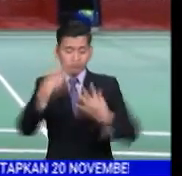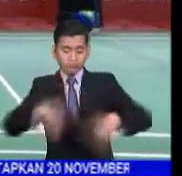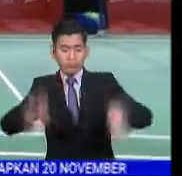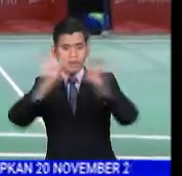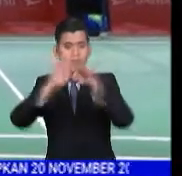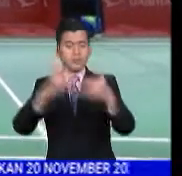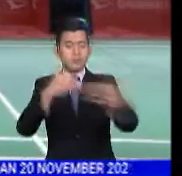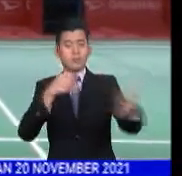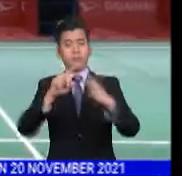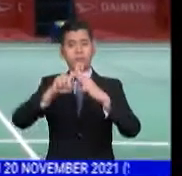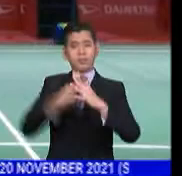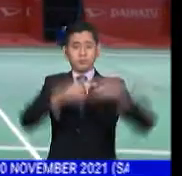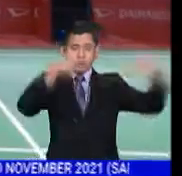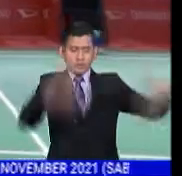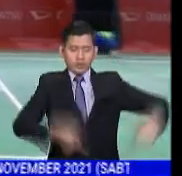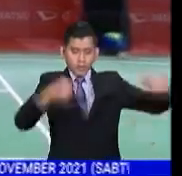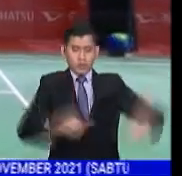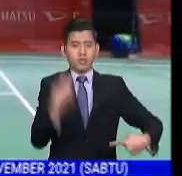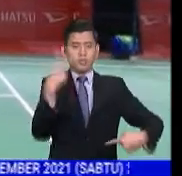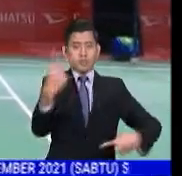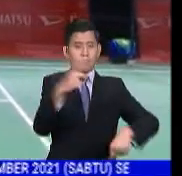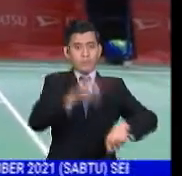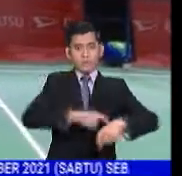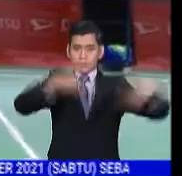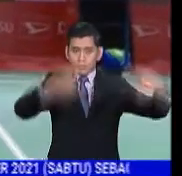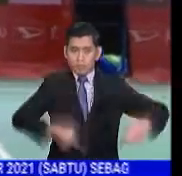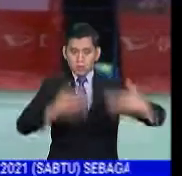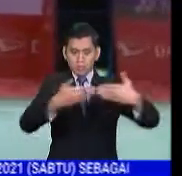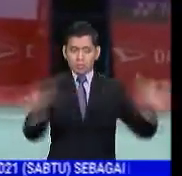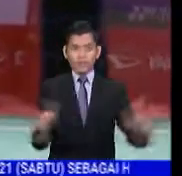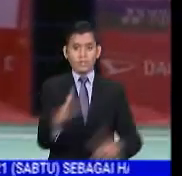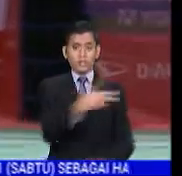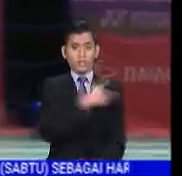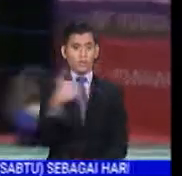sebelum memulakan pertarungan keduanya di Kejohanan Terbuka Indonesia minggu depan.